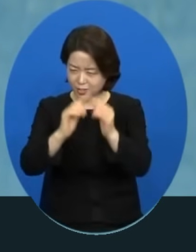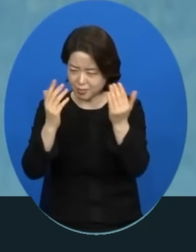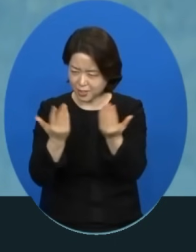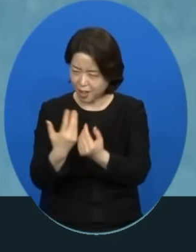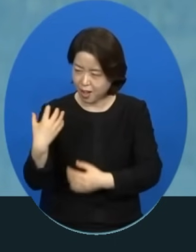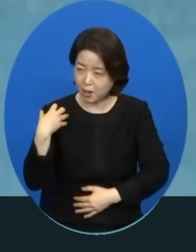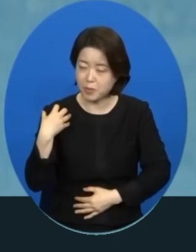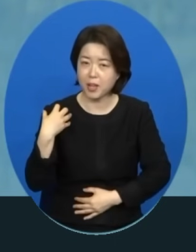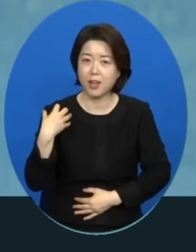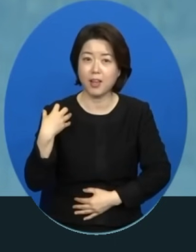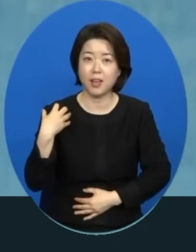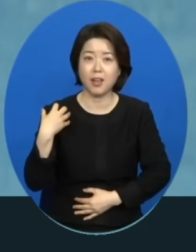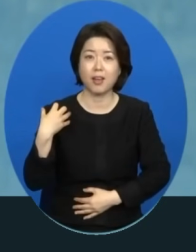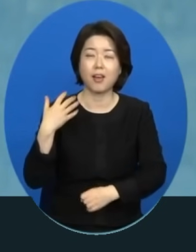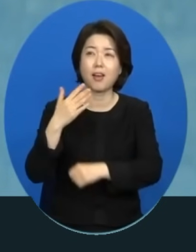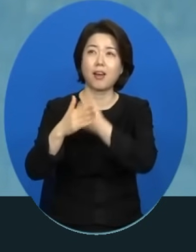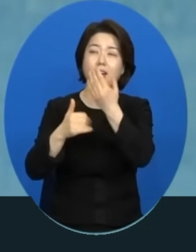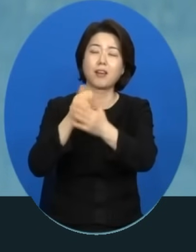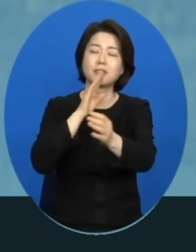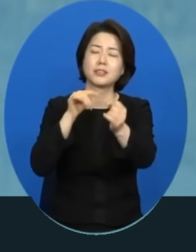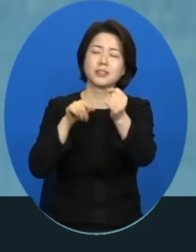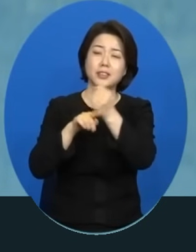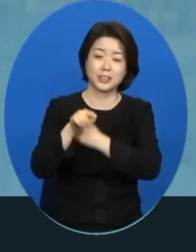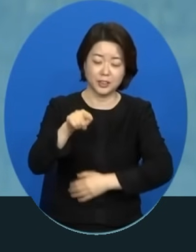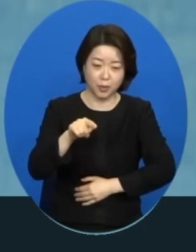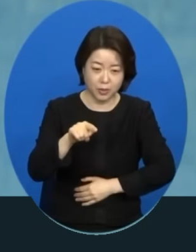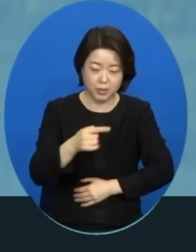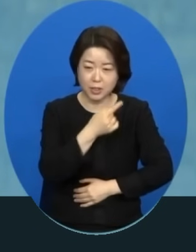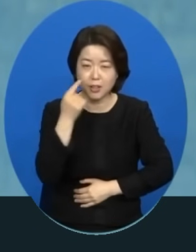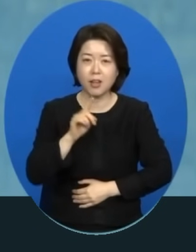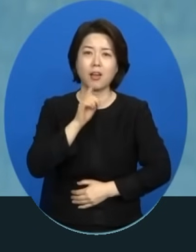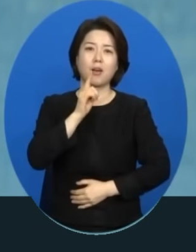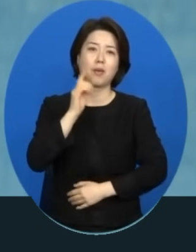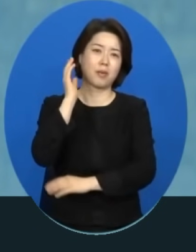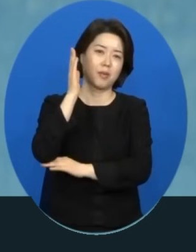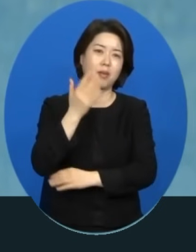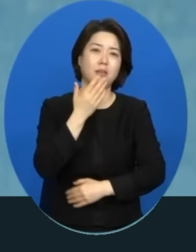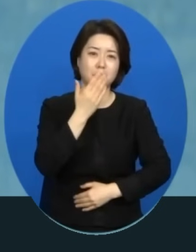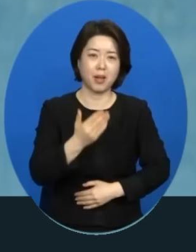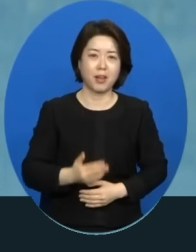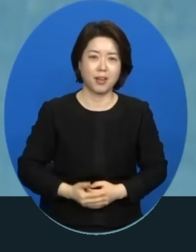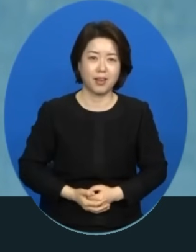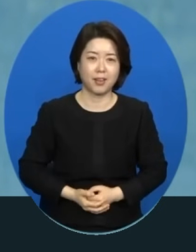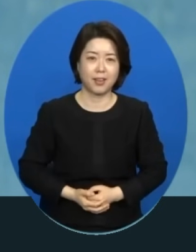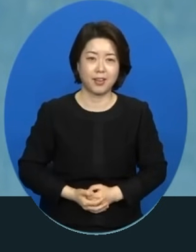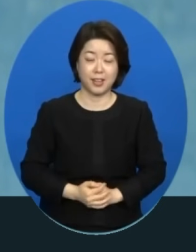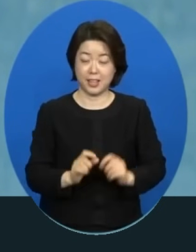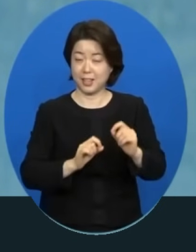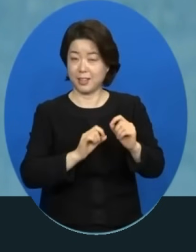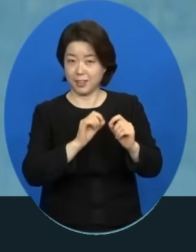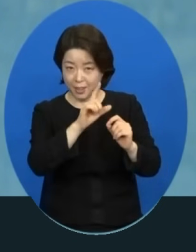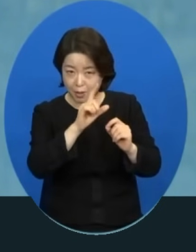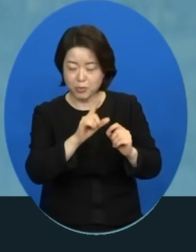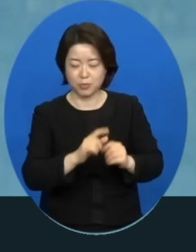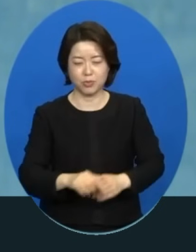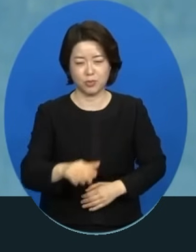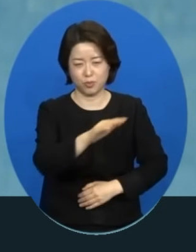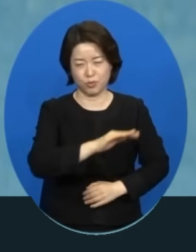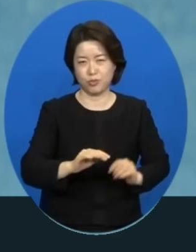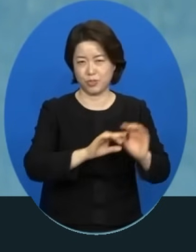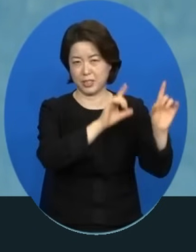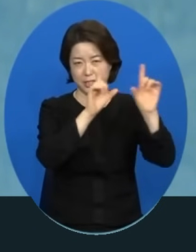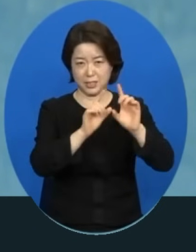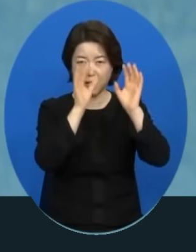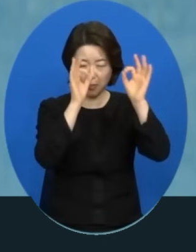것이니까 그는 진리를 거기에서 증언을 한 것이죠. 그러나 사실 대부분의 우리의 삶에서는